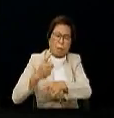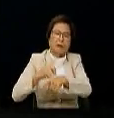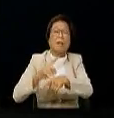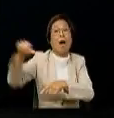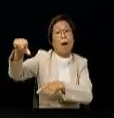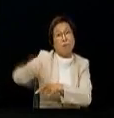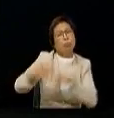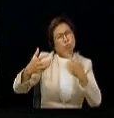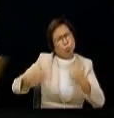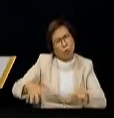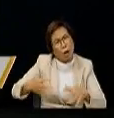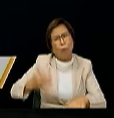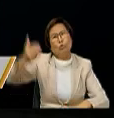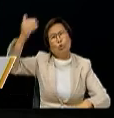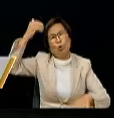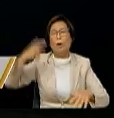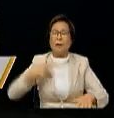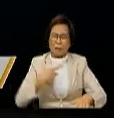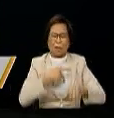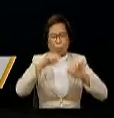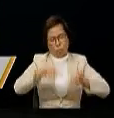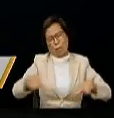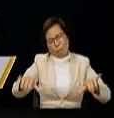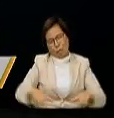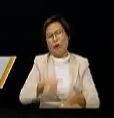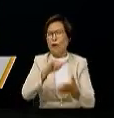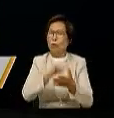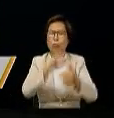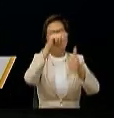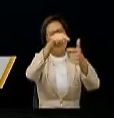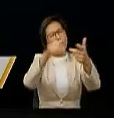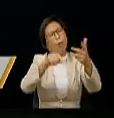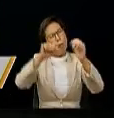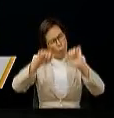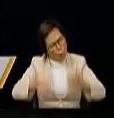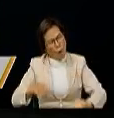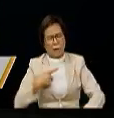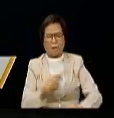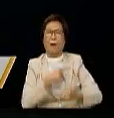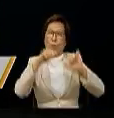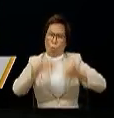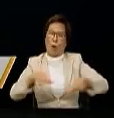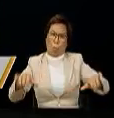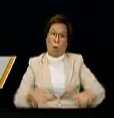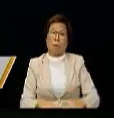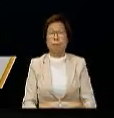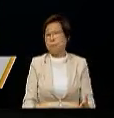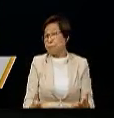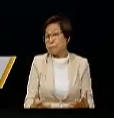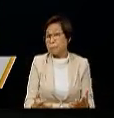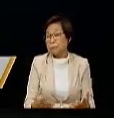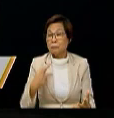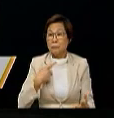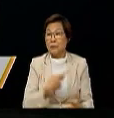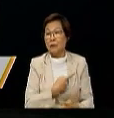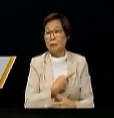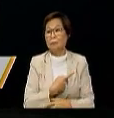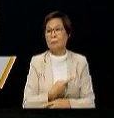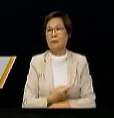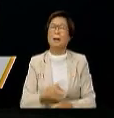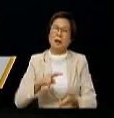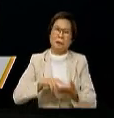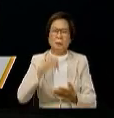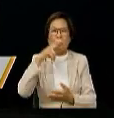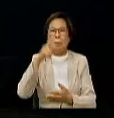Afganistan jadi yang itu boleh kita usahakan sayang itu tidak semestinya hanya dengan menggunakan